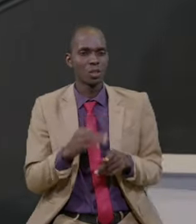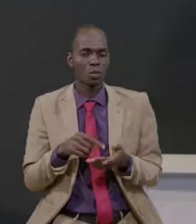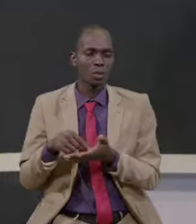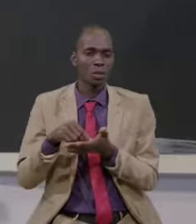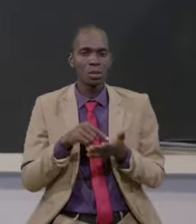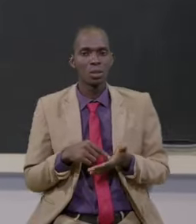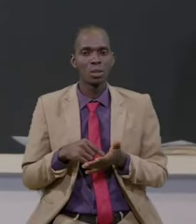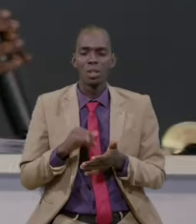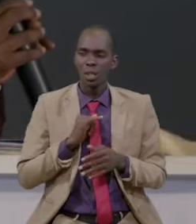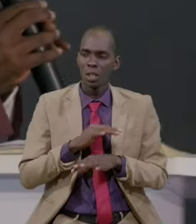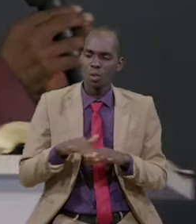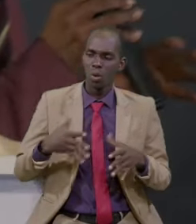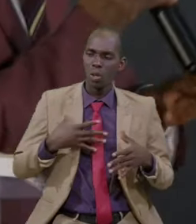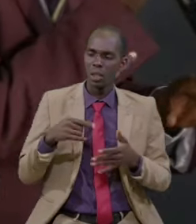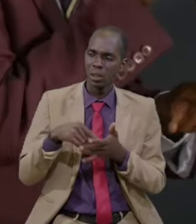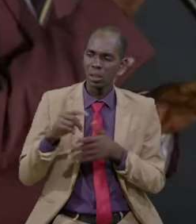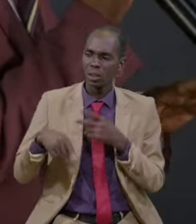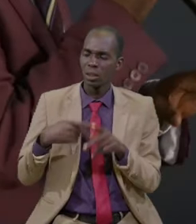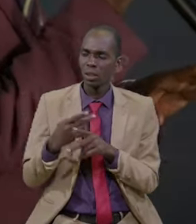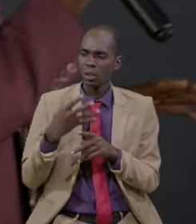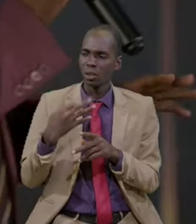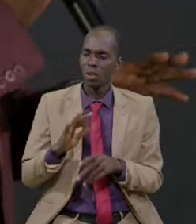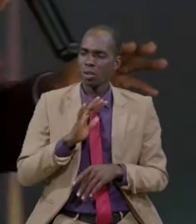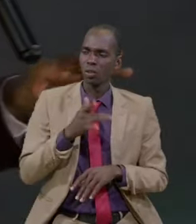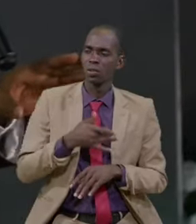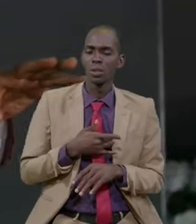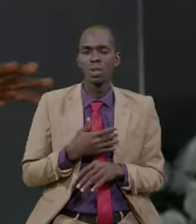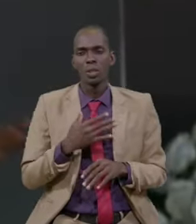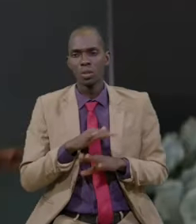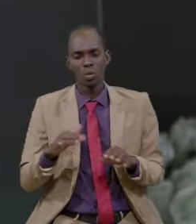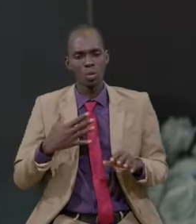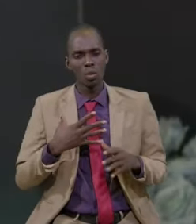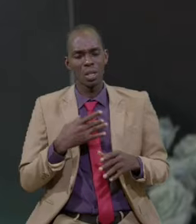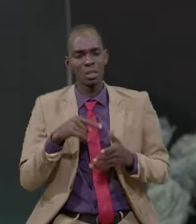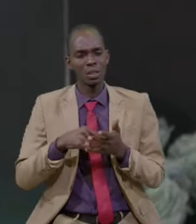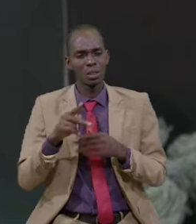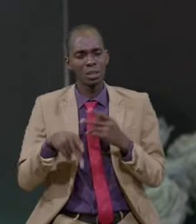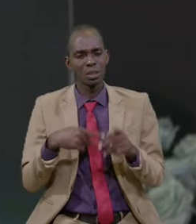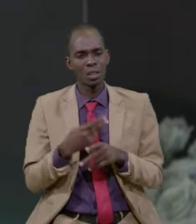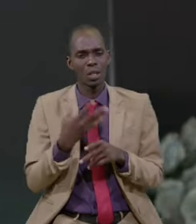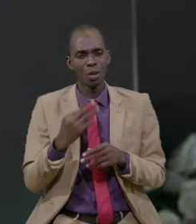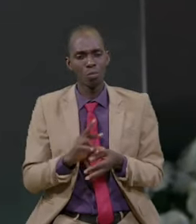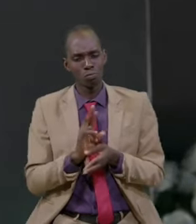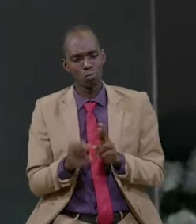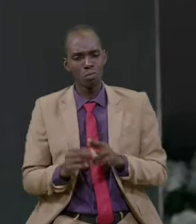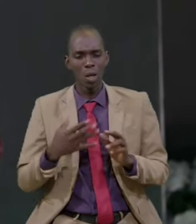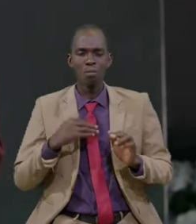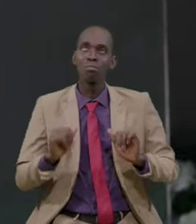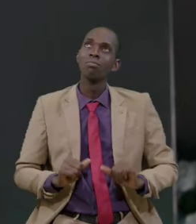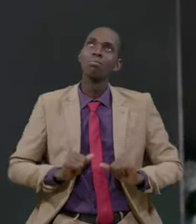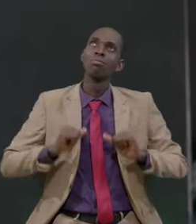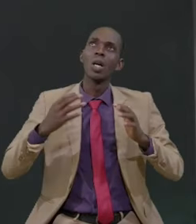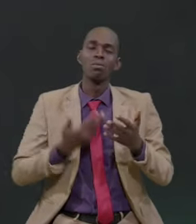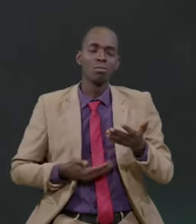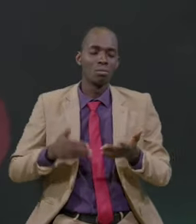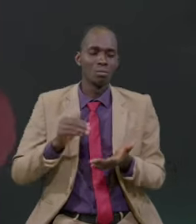type de consécration. Ce type de soumission au Seigneur-là. Et ce type d'abandon total de soi au Seigneur.